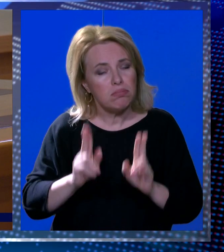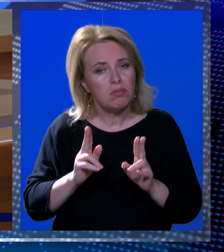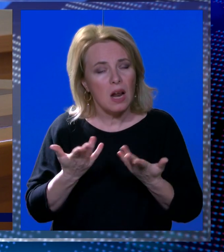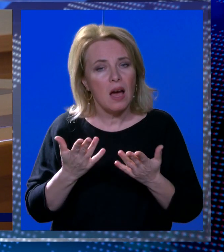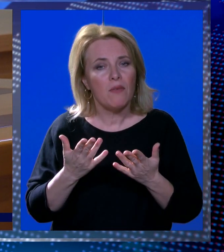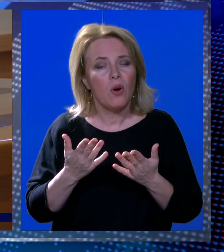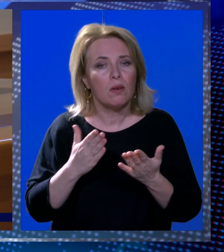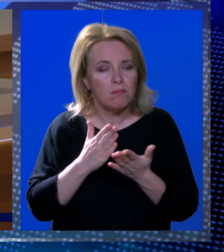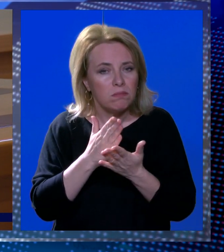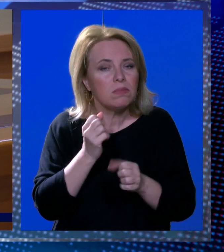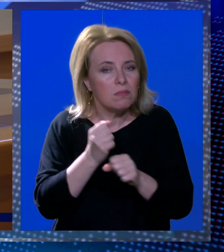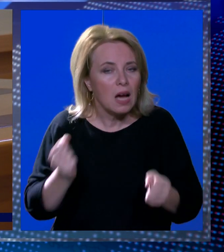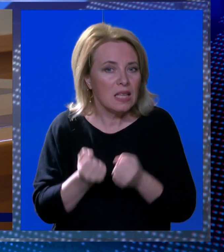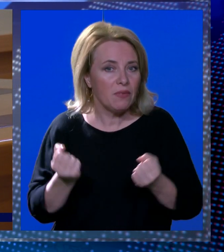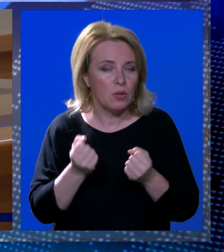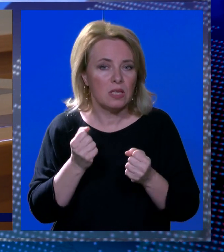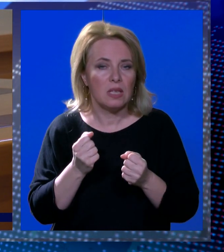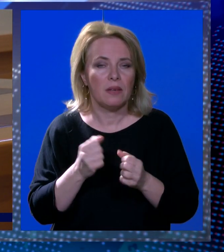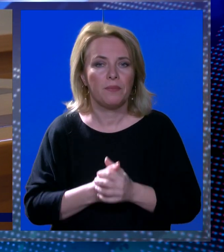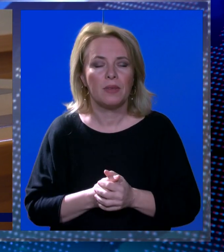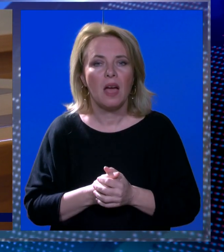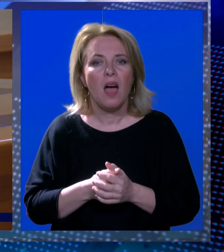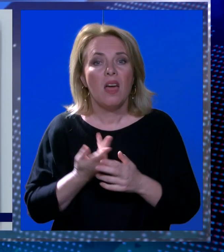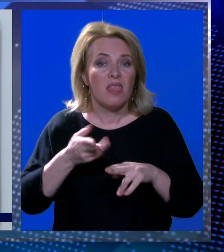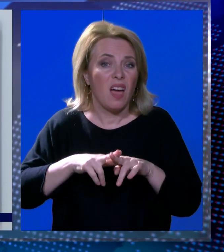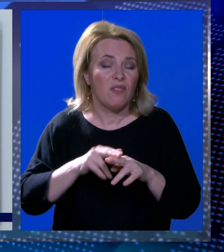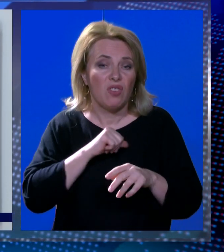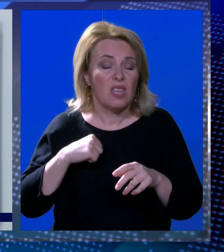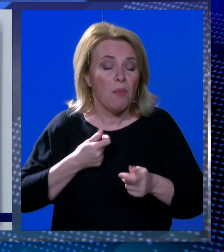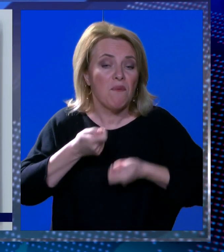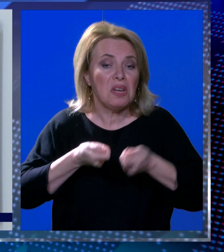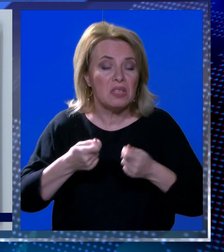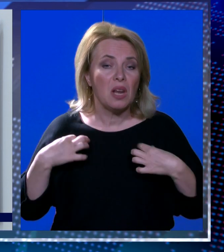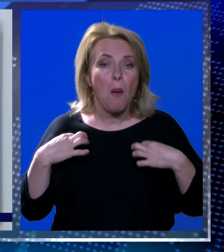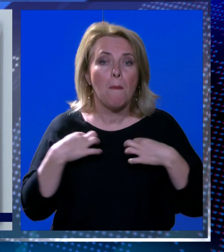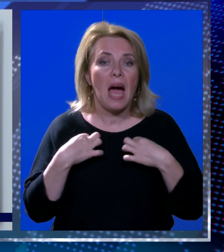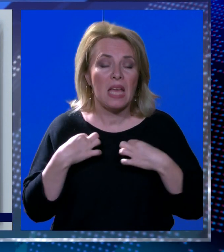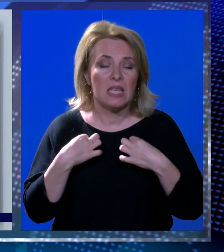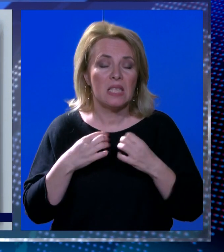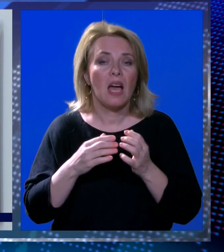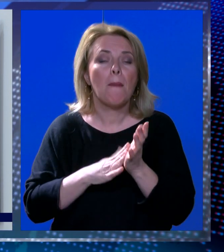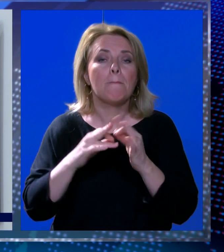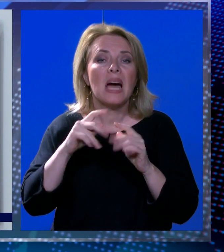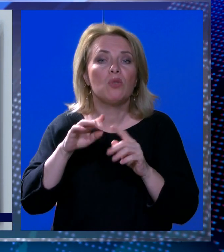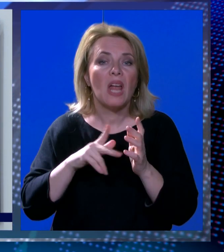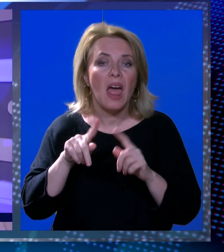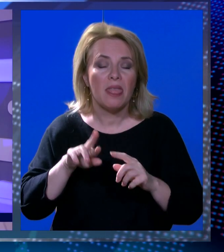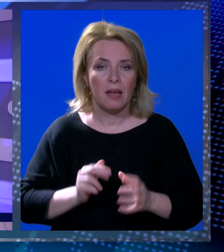djelokruga, a najveći doseg svodi se na prijedlog financiranja majica za maturante.